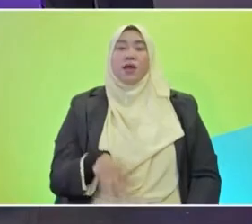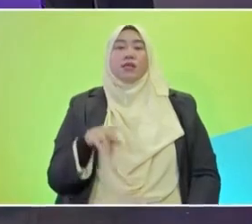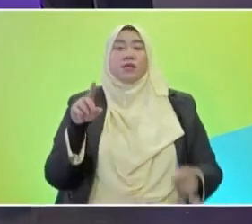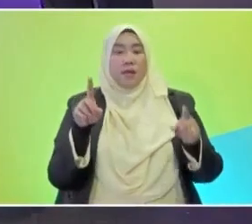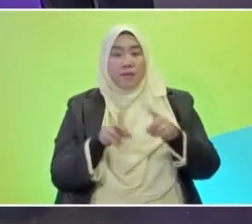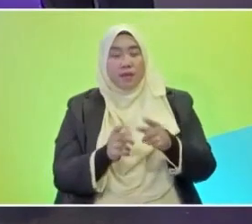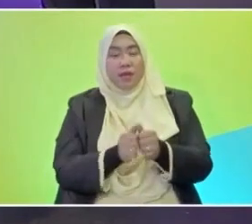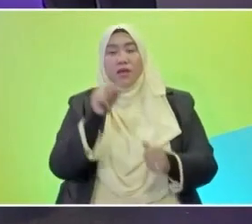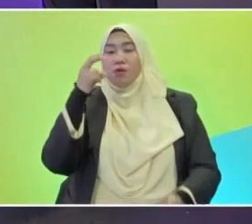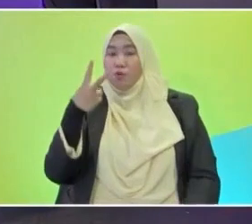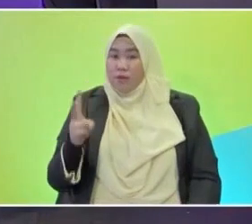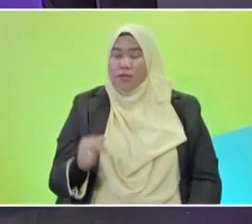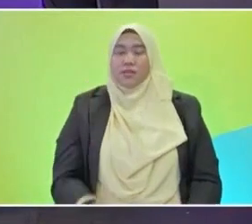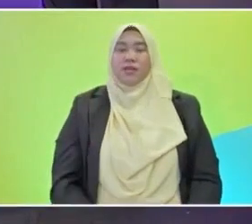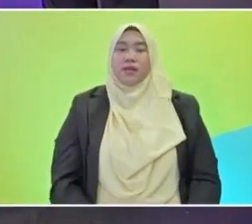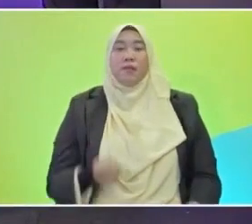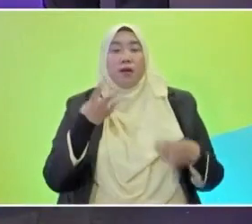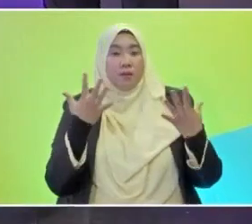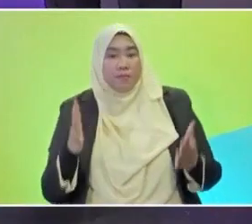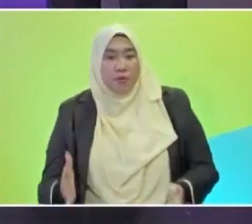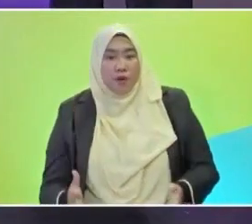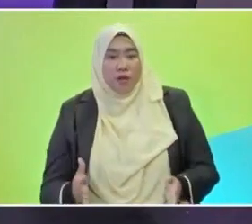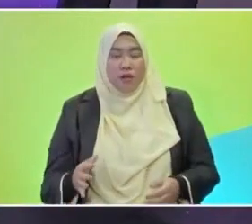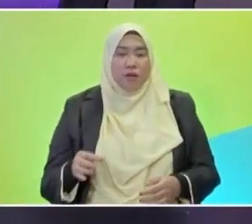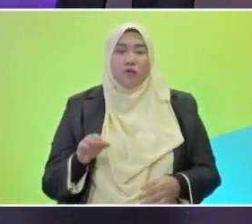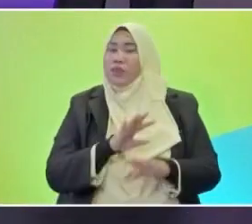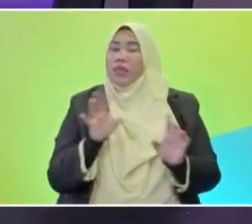botol Iya betul tapi berapa orang